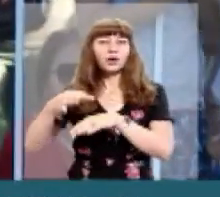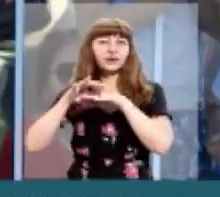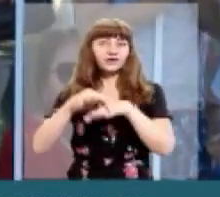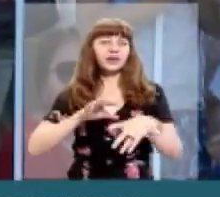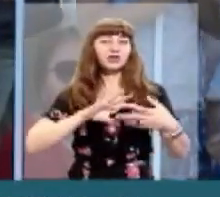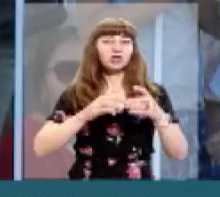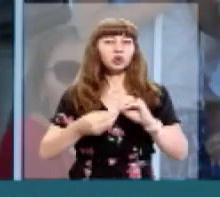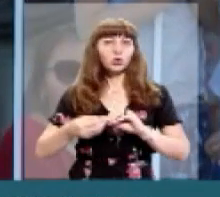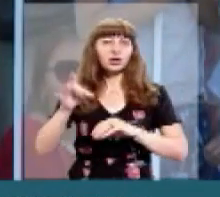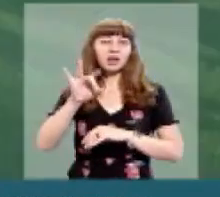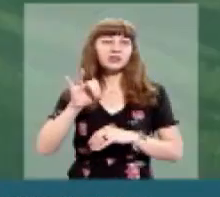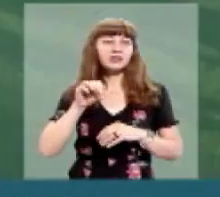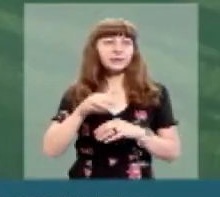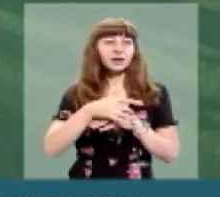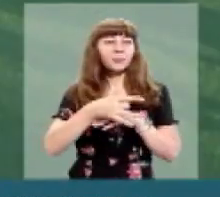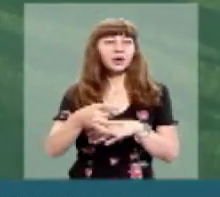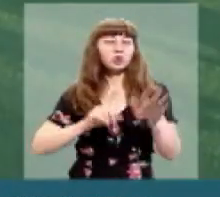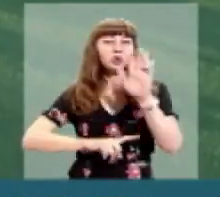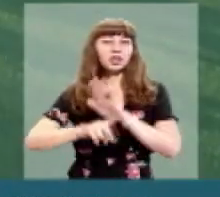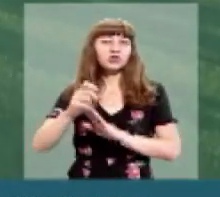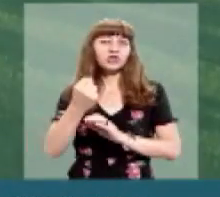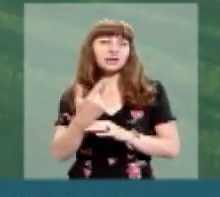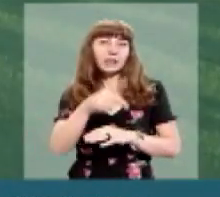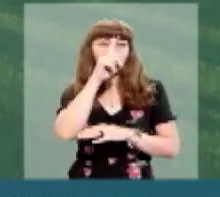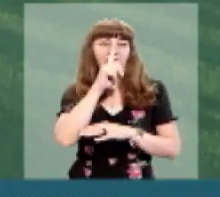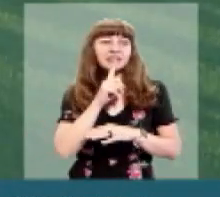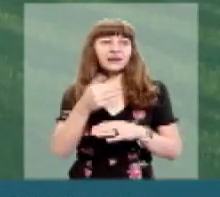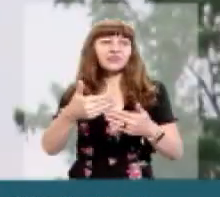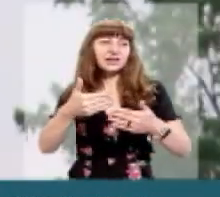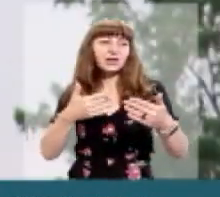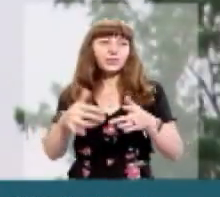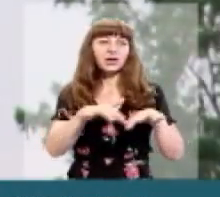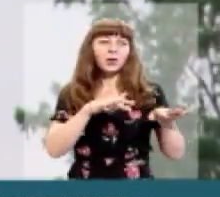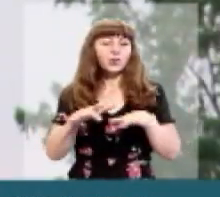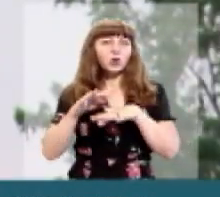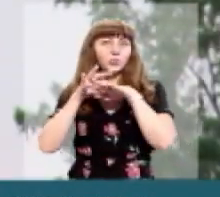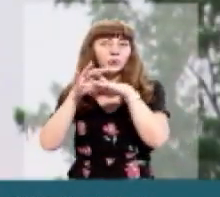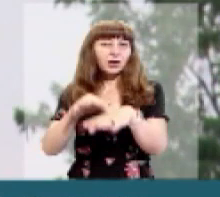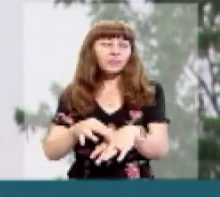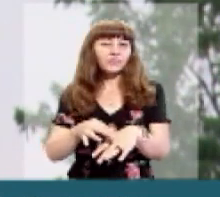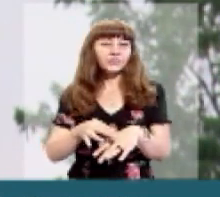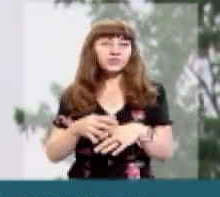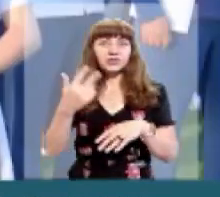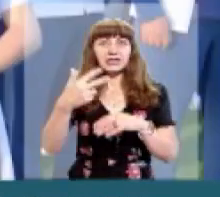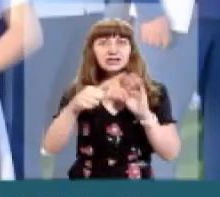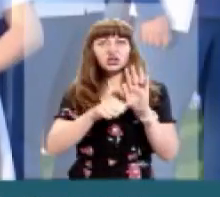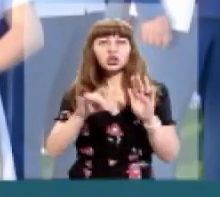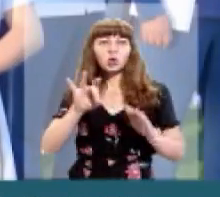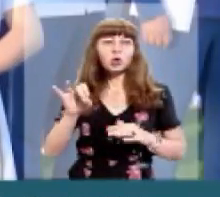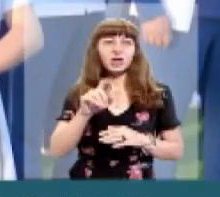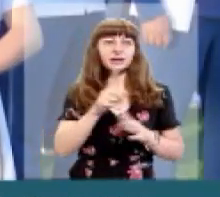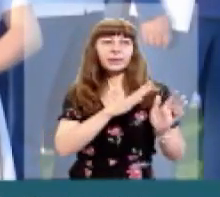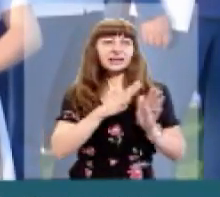дода Алтынсарин ауданында қорытындыланды. Іс-шара биыл 36-шы рет ұйымдастырылып жатыр. Дәстүрге айналған спорт сайысы бұл жолы